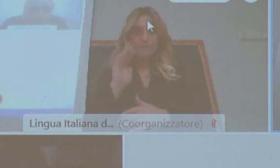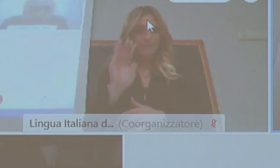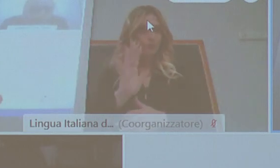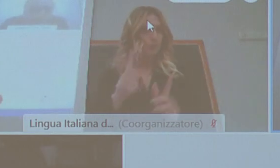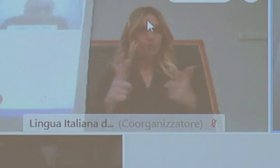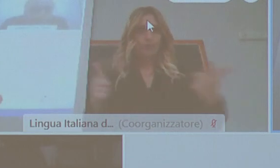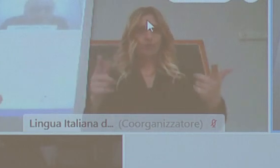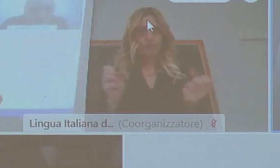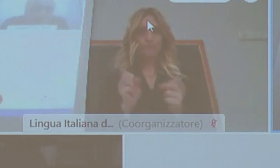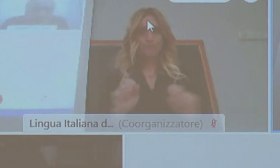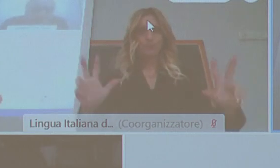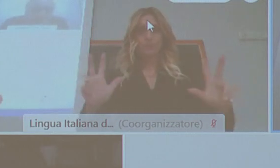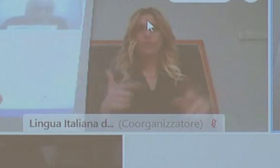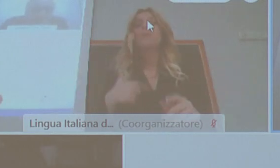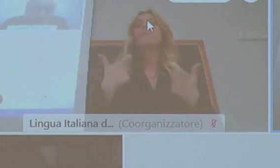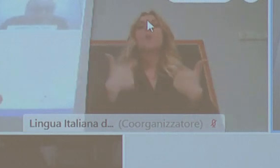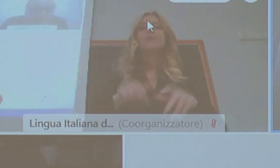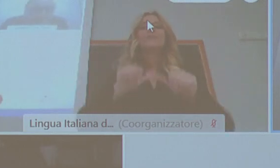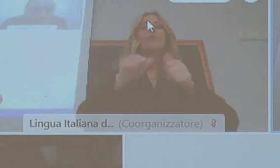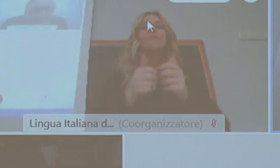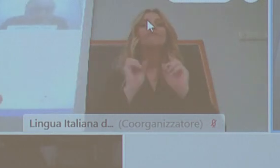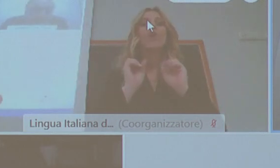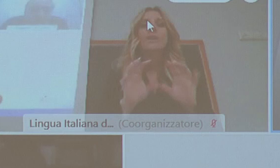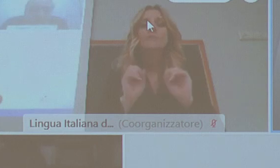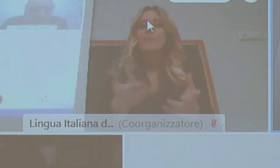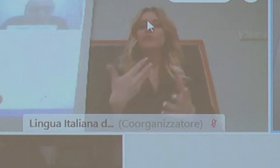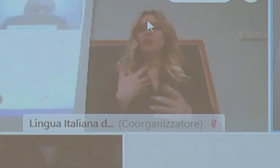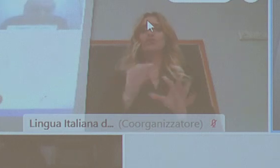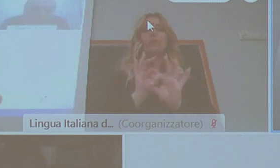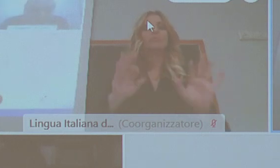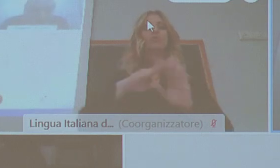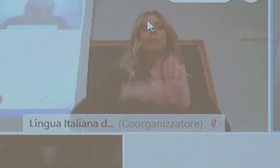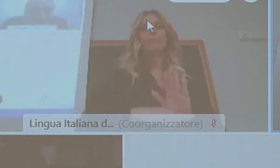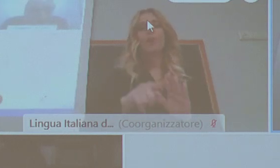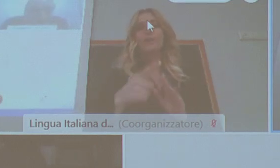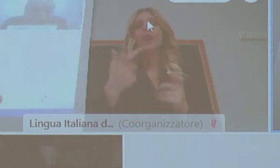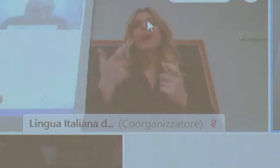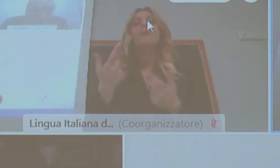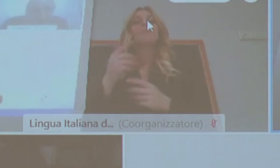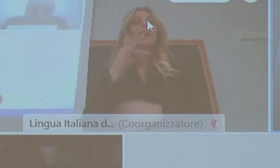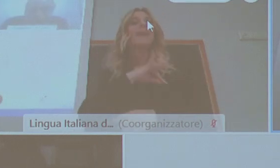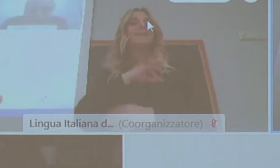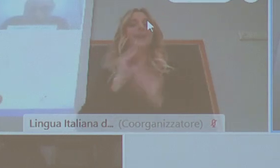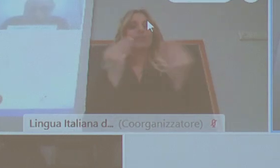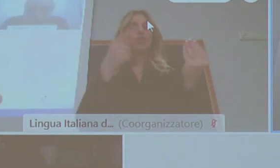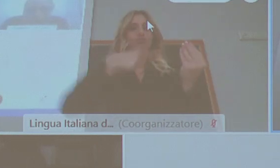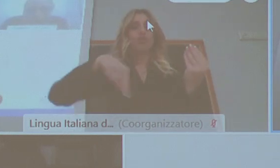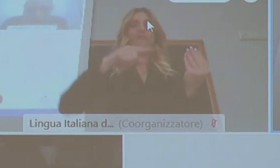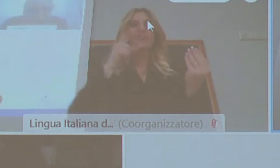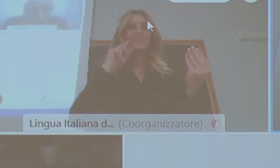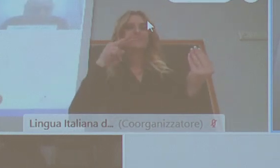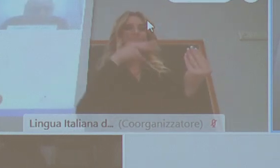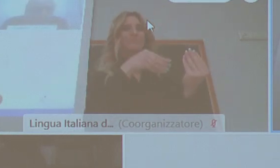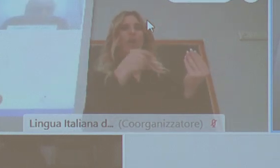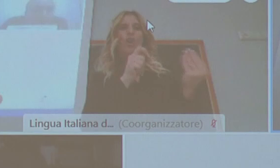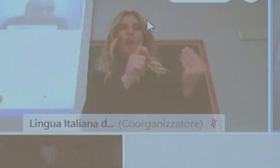I software, l'automazione hanno ridotto di molto l'interesse dei giovani verso questa professione.